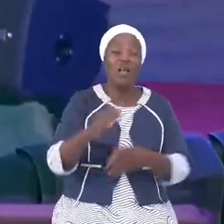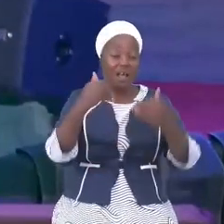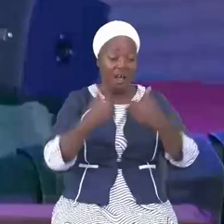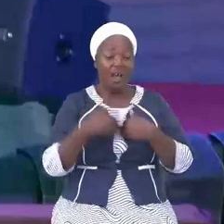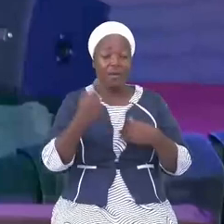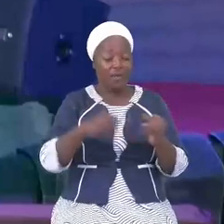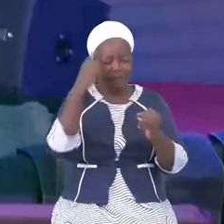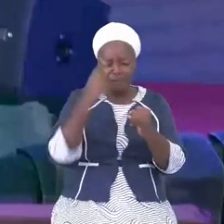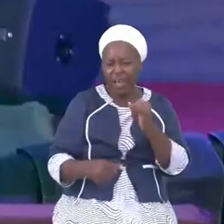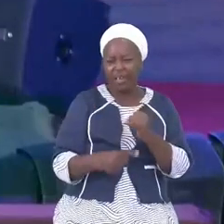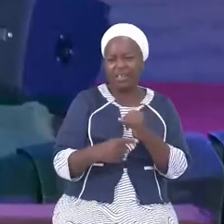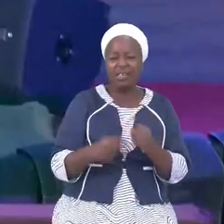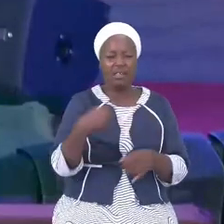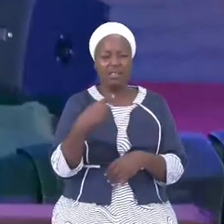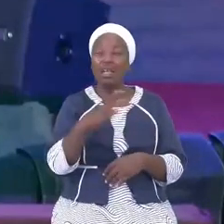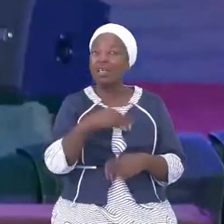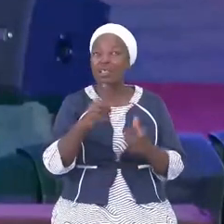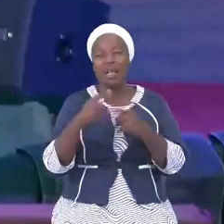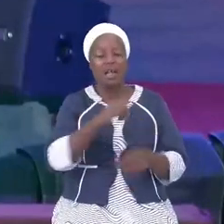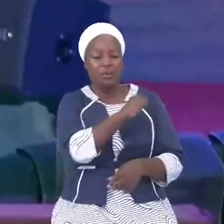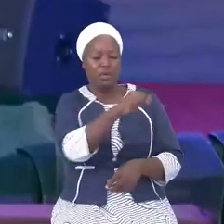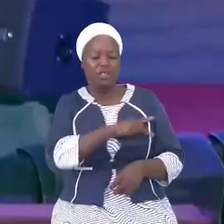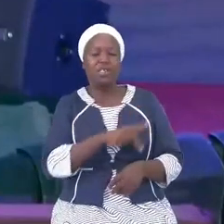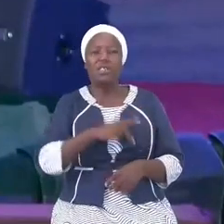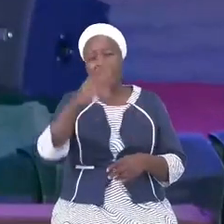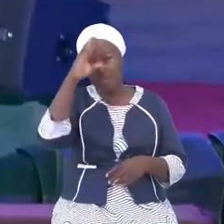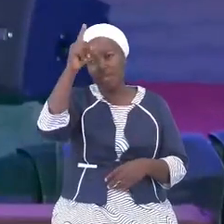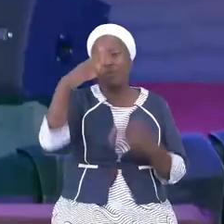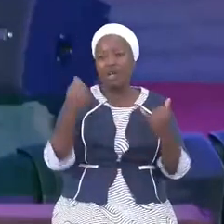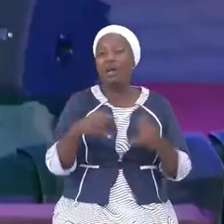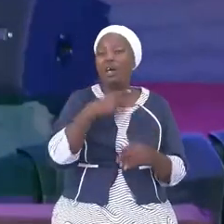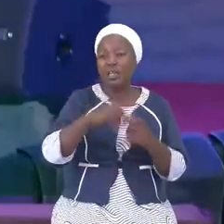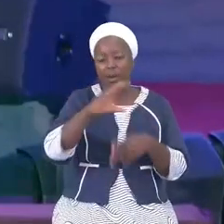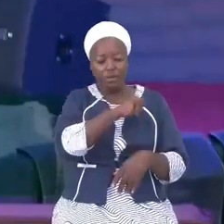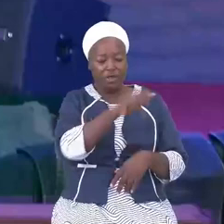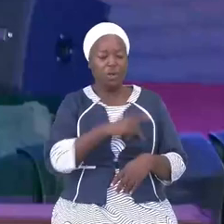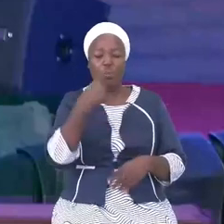mot. Il a apprécié maintenant qui Dieu est. Et